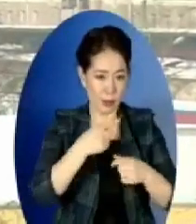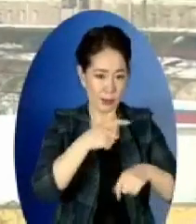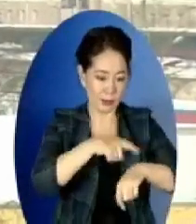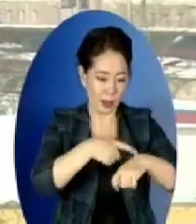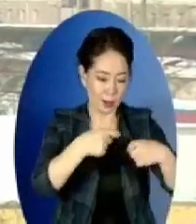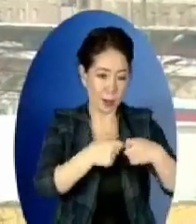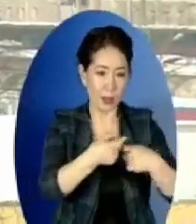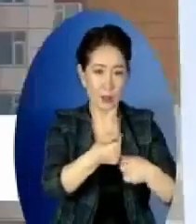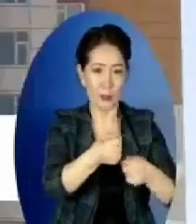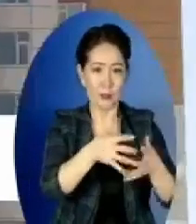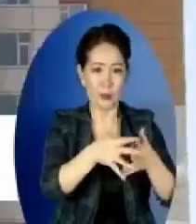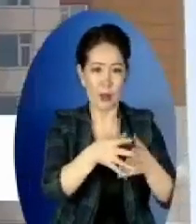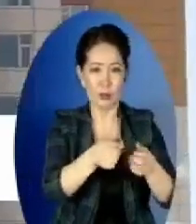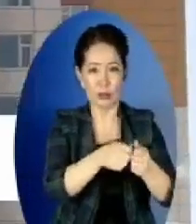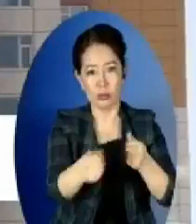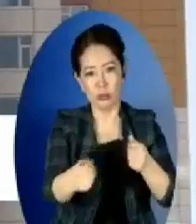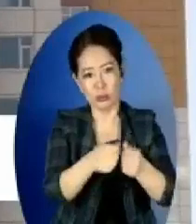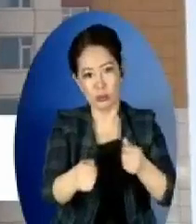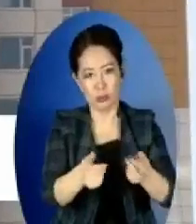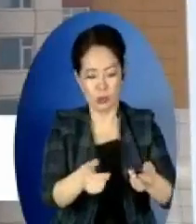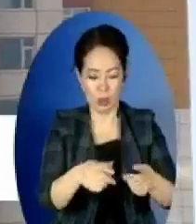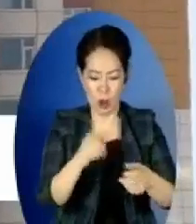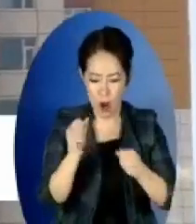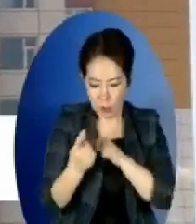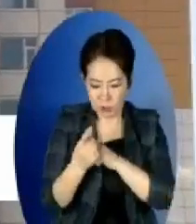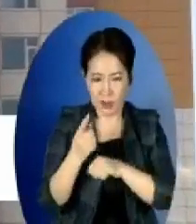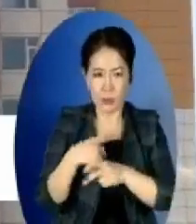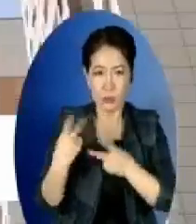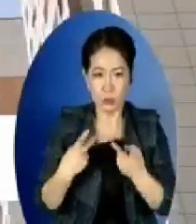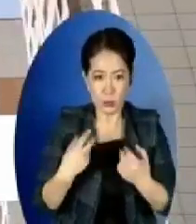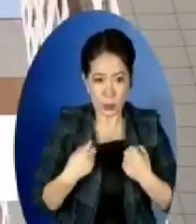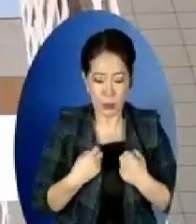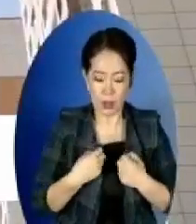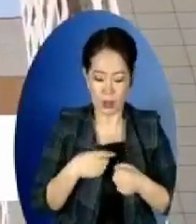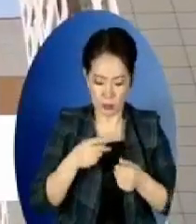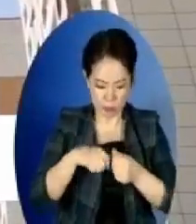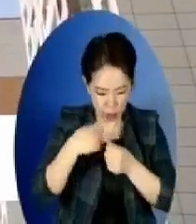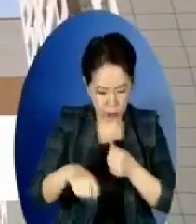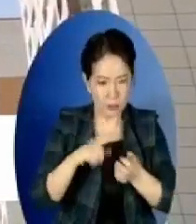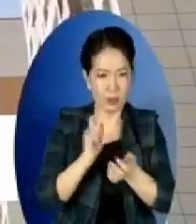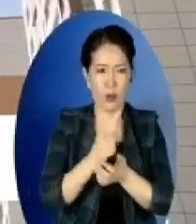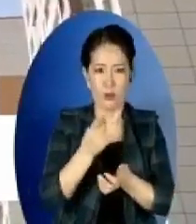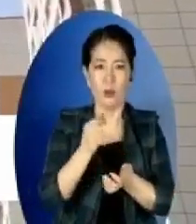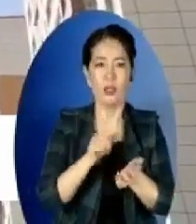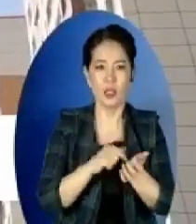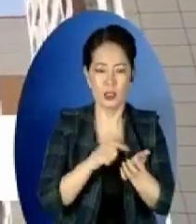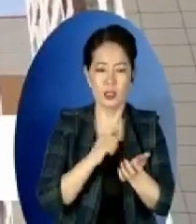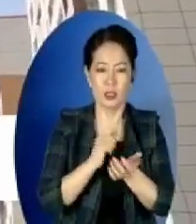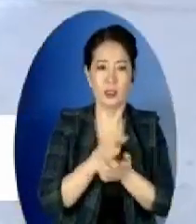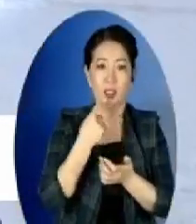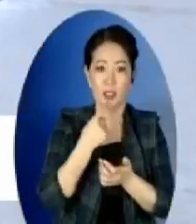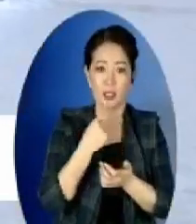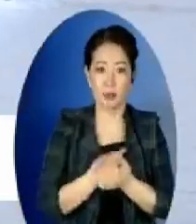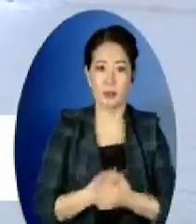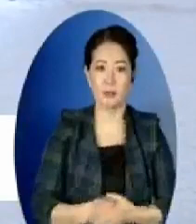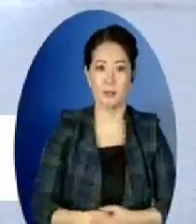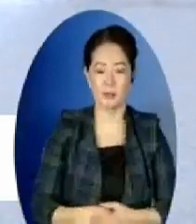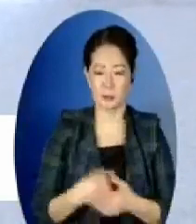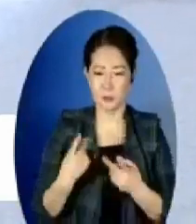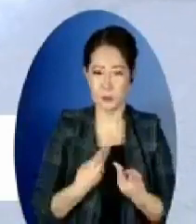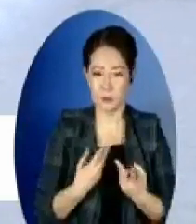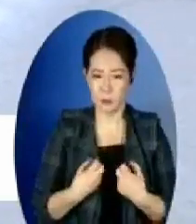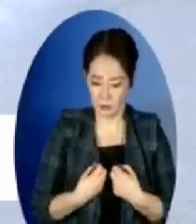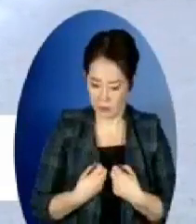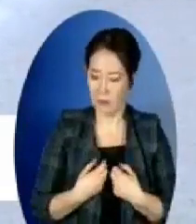цаг хугацаанд нь барагдуулах, онц байдал зарласан ч үйлчилгээ авч байгаа бол төлбөрөө төлөх үүргээ биелүүлэх хэрэгтэй гэдгийг хэлж байна. Үйлчилгээ авсан